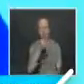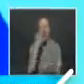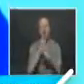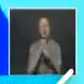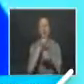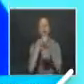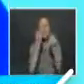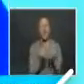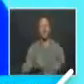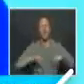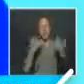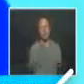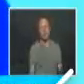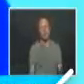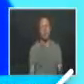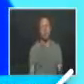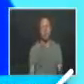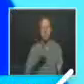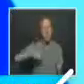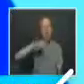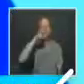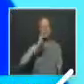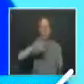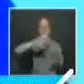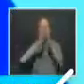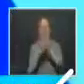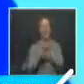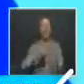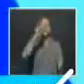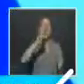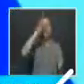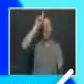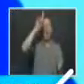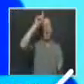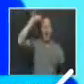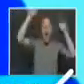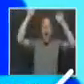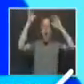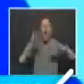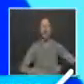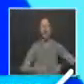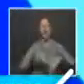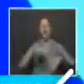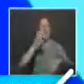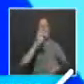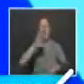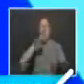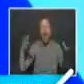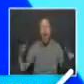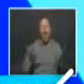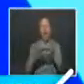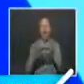הוא יעשה לו טוב בחיים. אנחנו צריכים לשנות שם למעלה, להוריד את ביבי ואת כל חבורת המשחטים